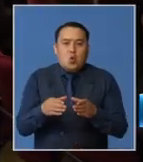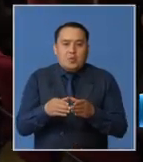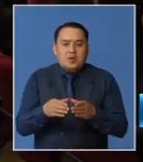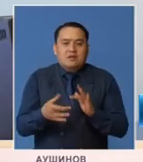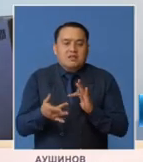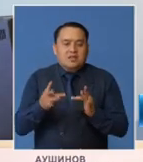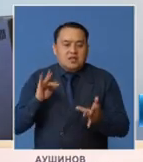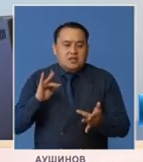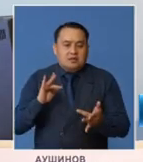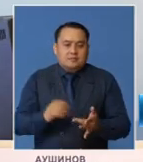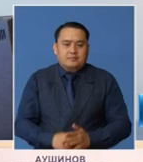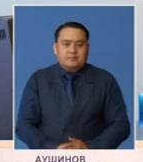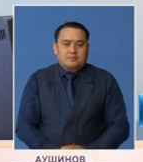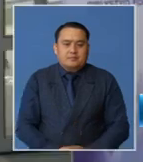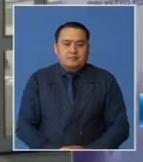интернете.